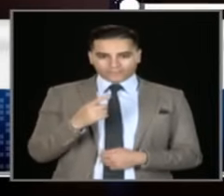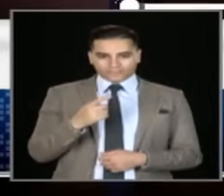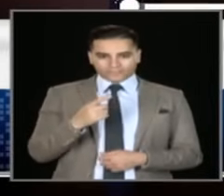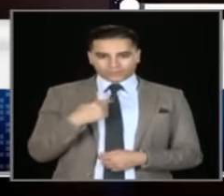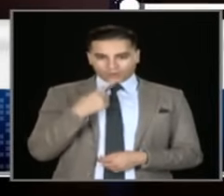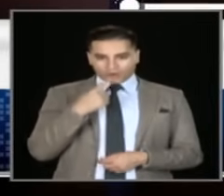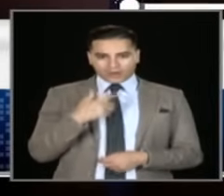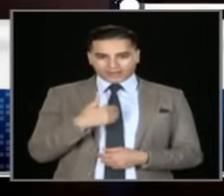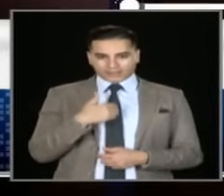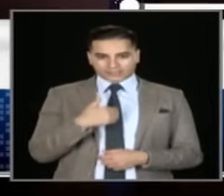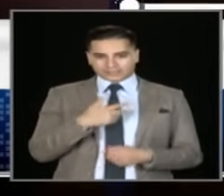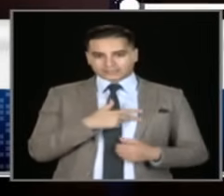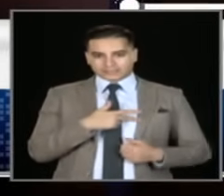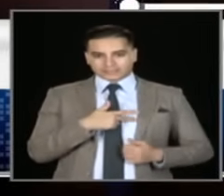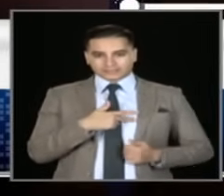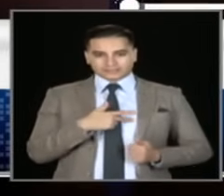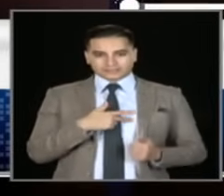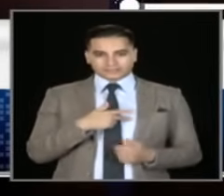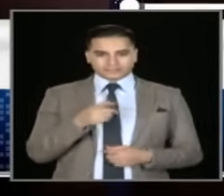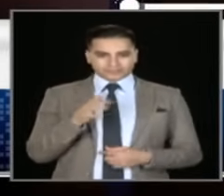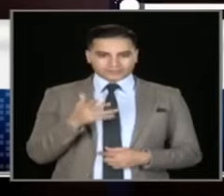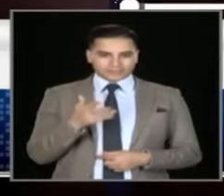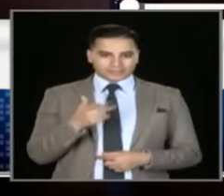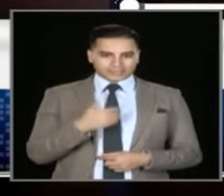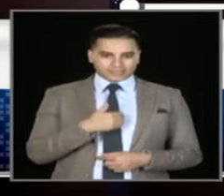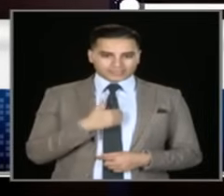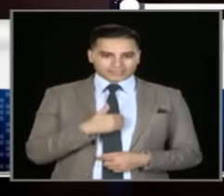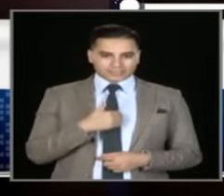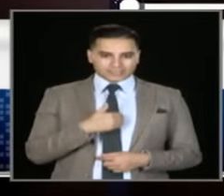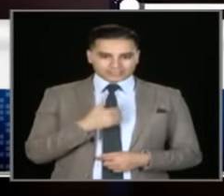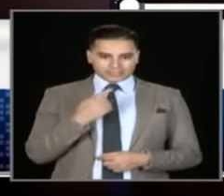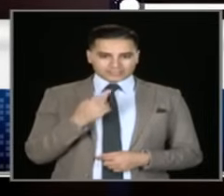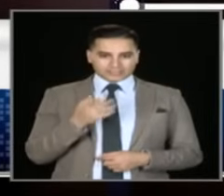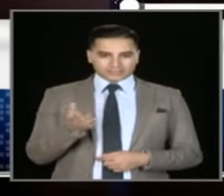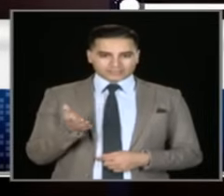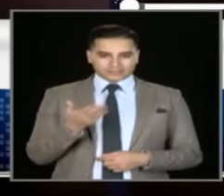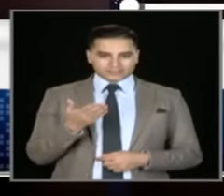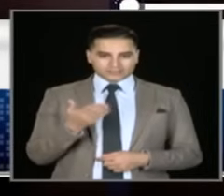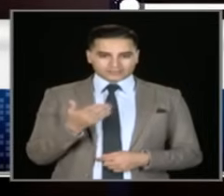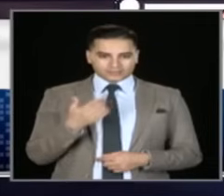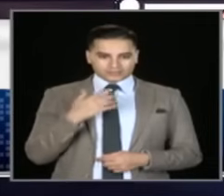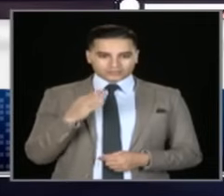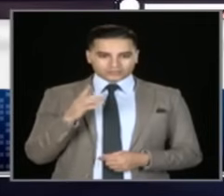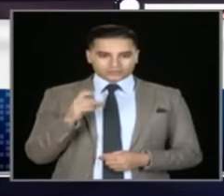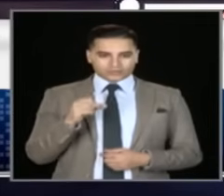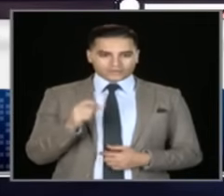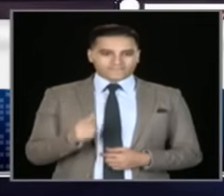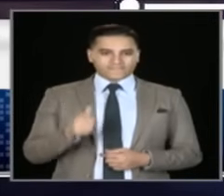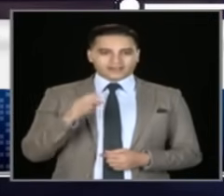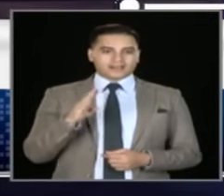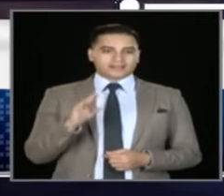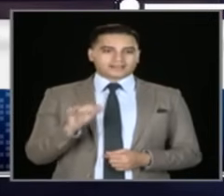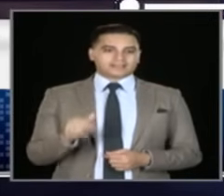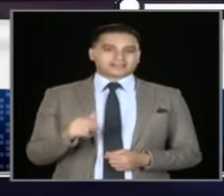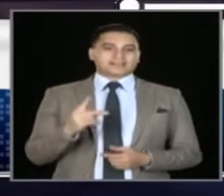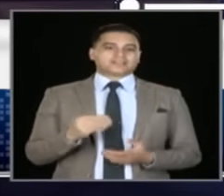وانا كمان قلت حاسس الاسم بلقاني. انا عشان بره الصندوق نو ريسك نو فن هقول سلوفاكيا. سلوفاكيا